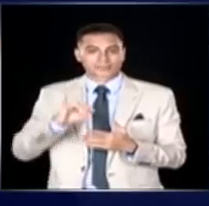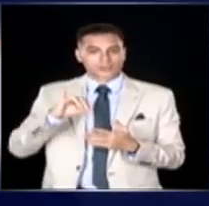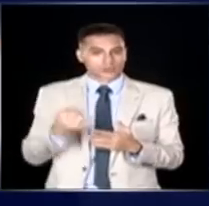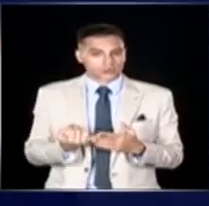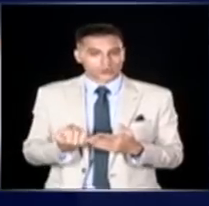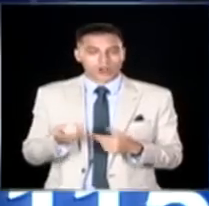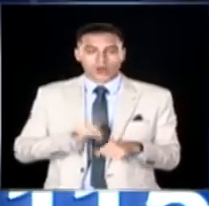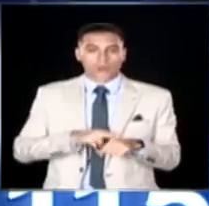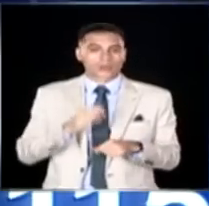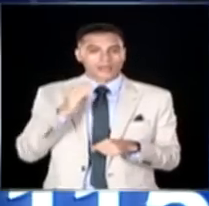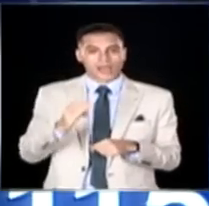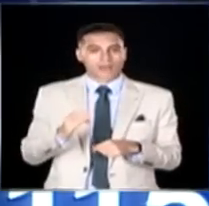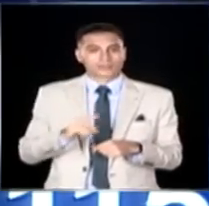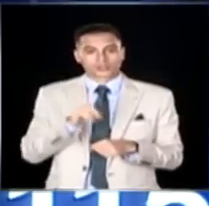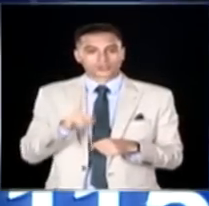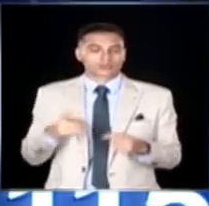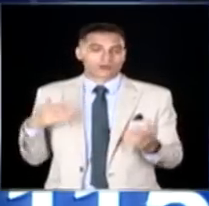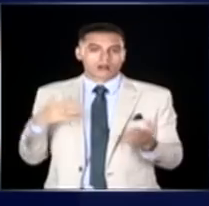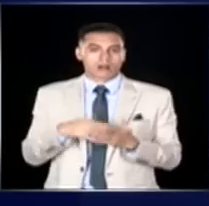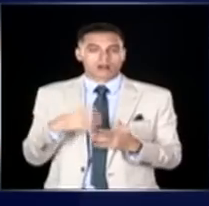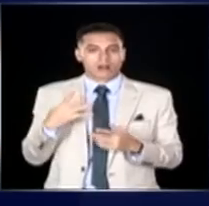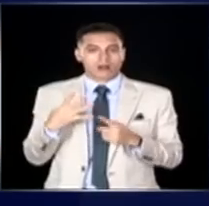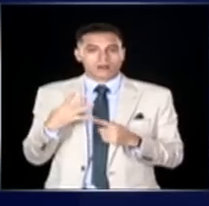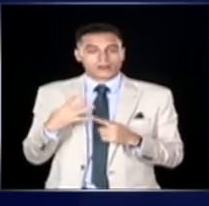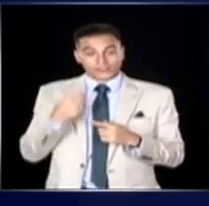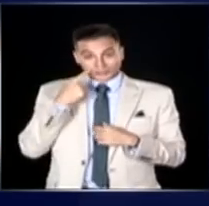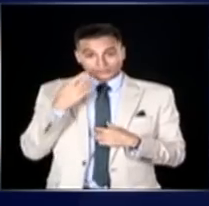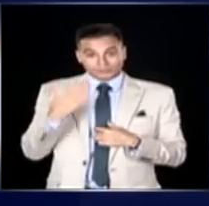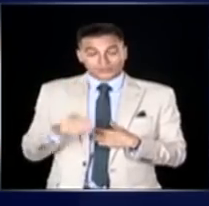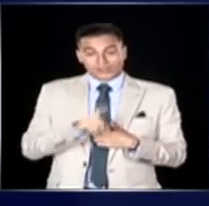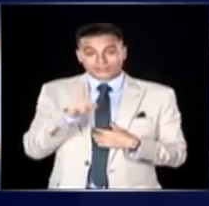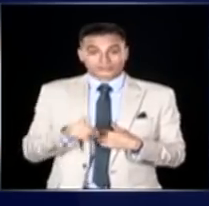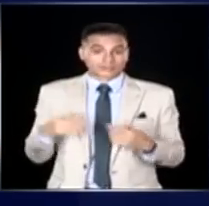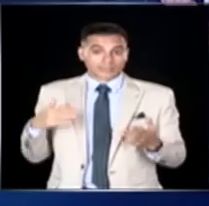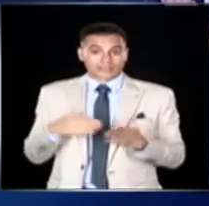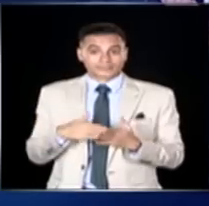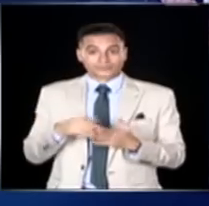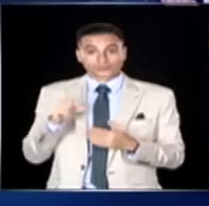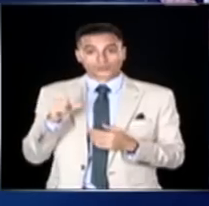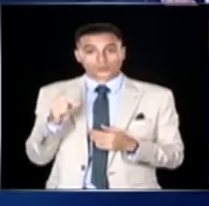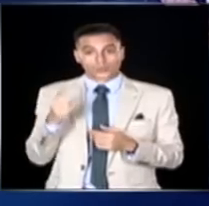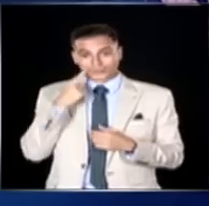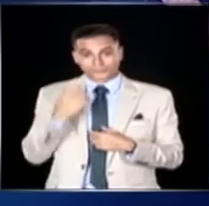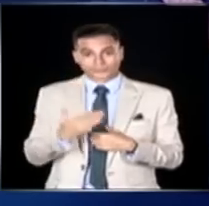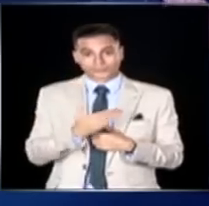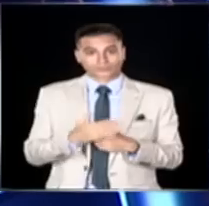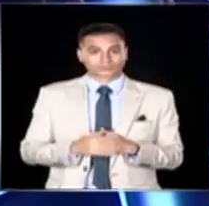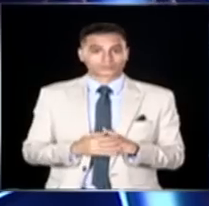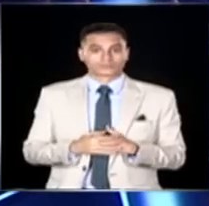الجوكر وتجاوبوا السؤال الرابع. آخر سؤال، نور عادل، اتفضلي يا نور.